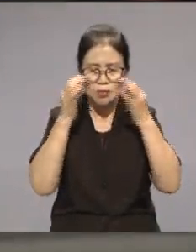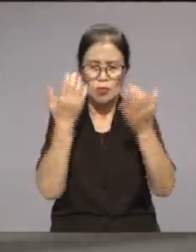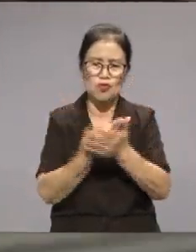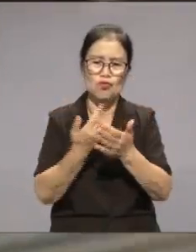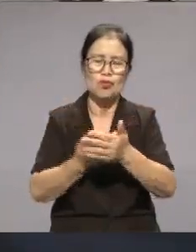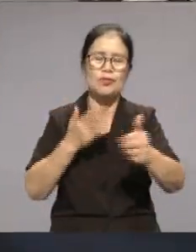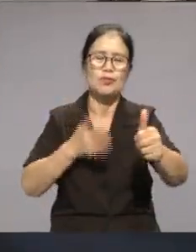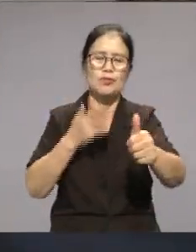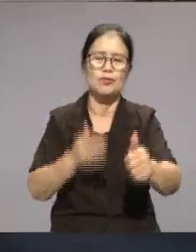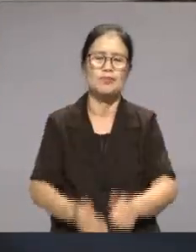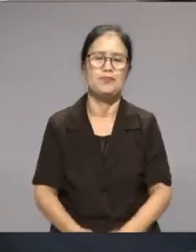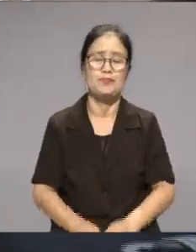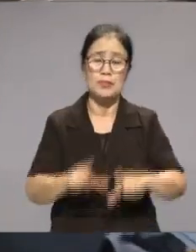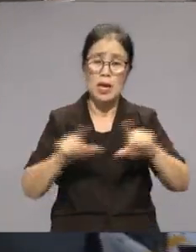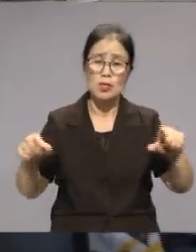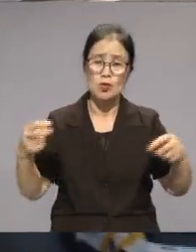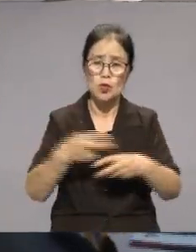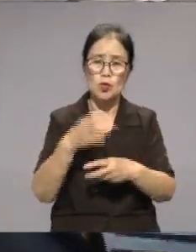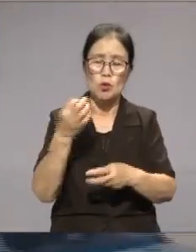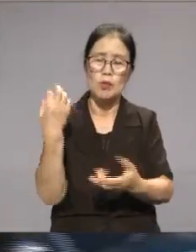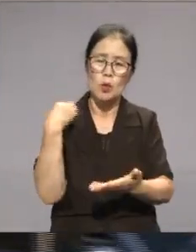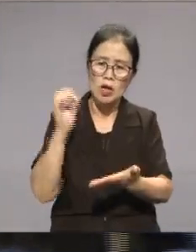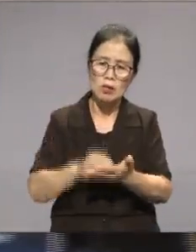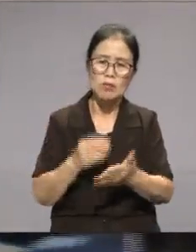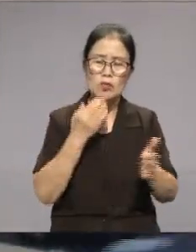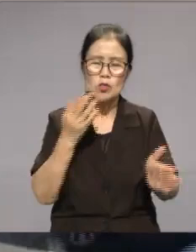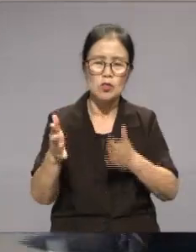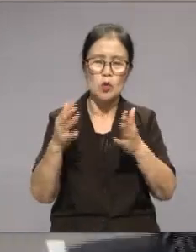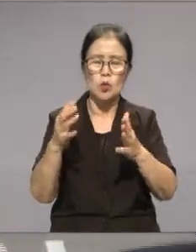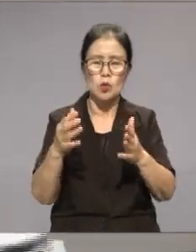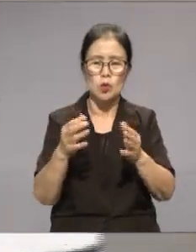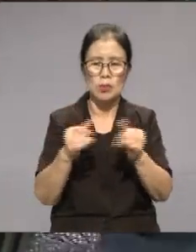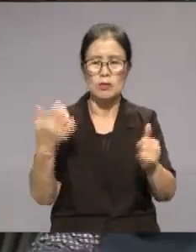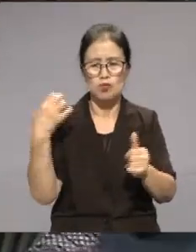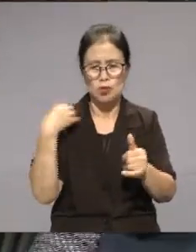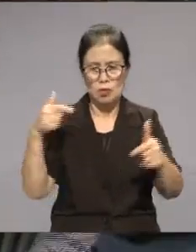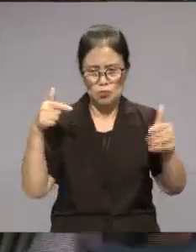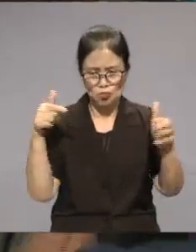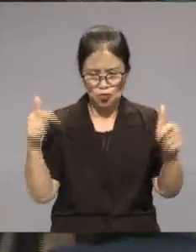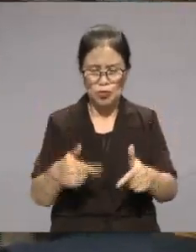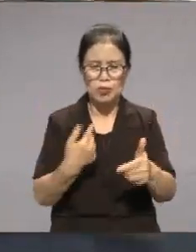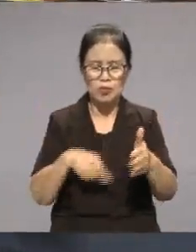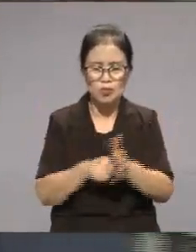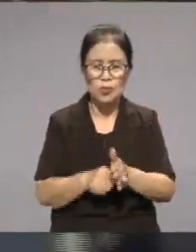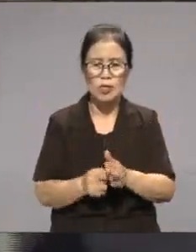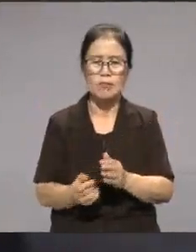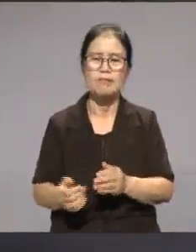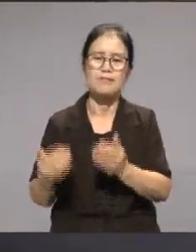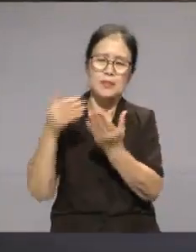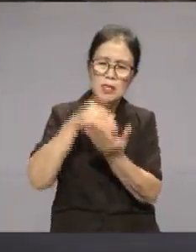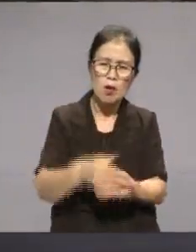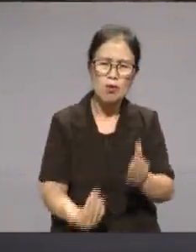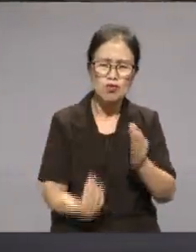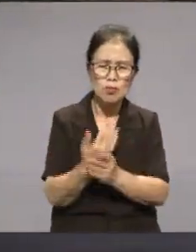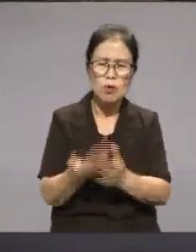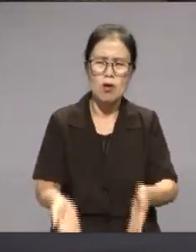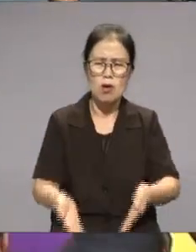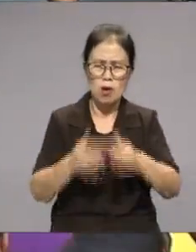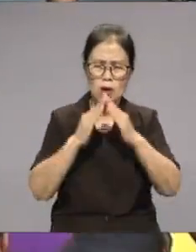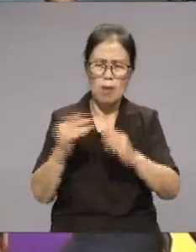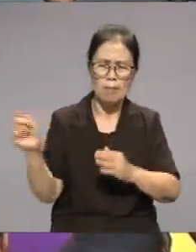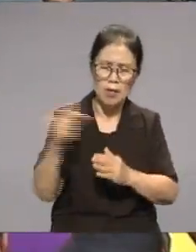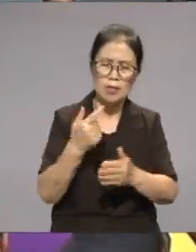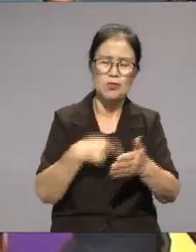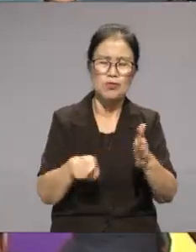당부했습니다. 대중교통비 환급은 도민 부담 완화를 위해, 세월호 추모시설은 신속한 건립을 위해